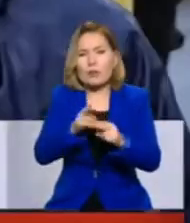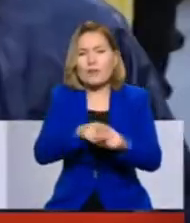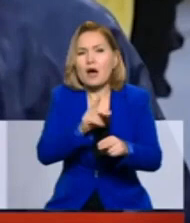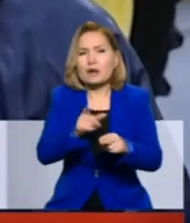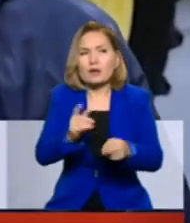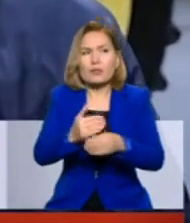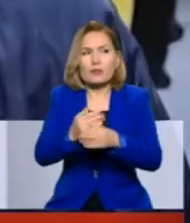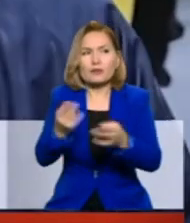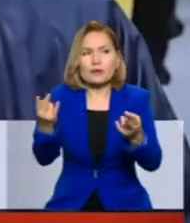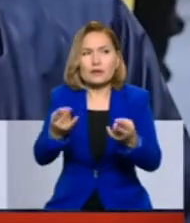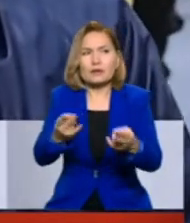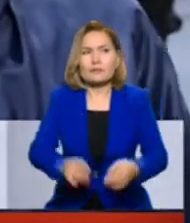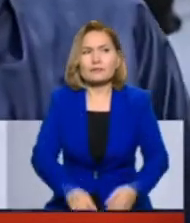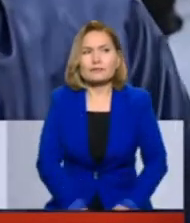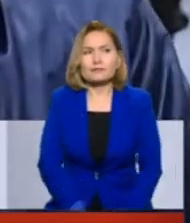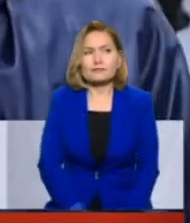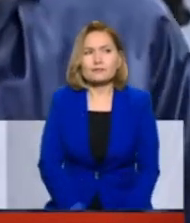мұқтаж.